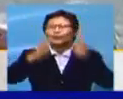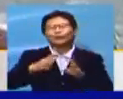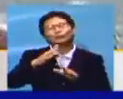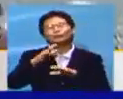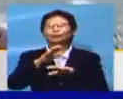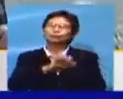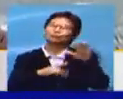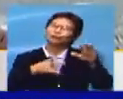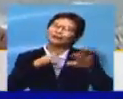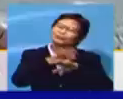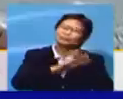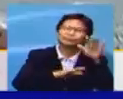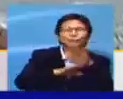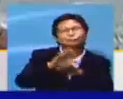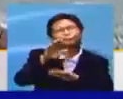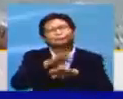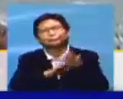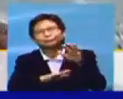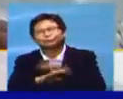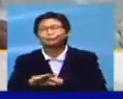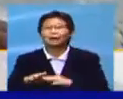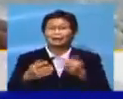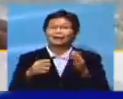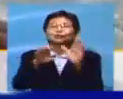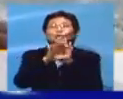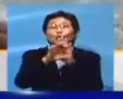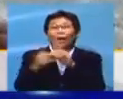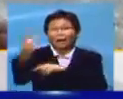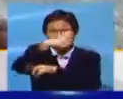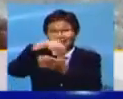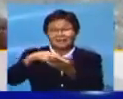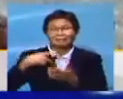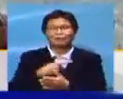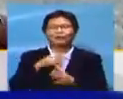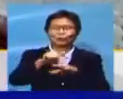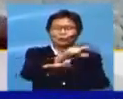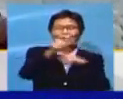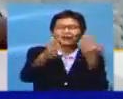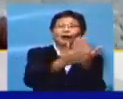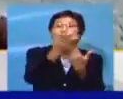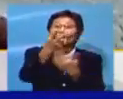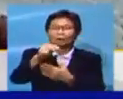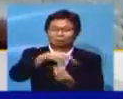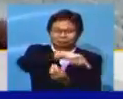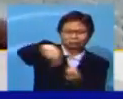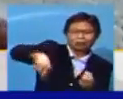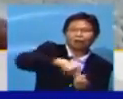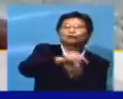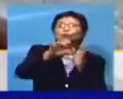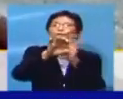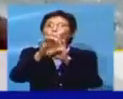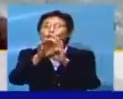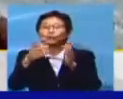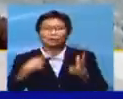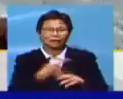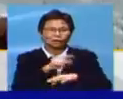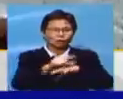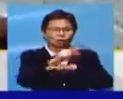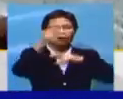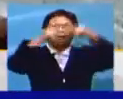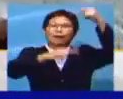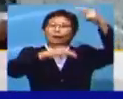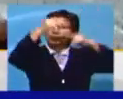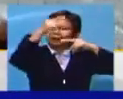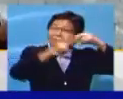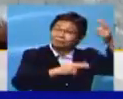hari ini kami boleh menggunakan kemudahan apa ni kemudahan sekeliling Contohnya seperti kita gunakan